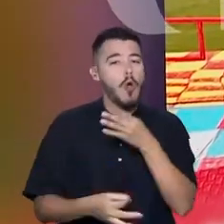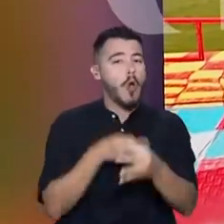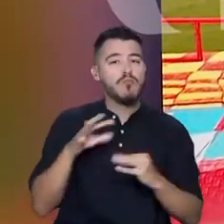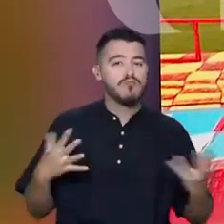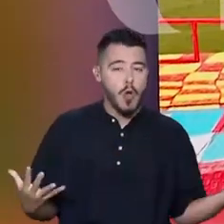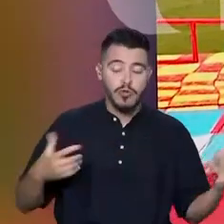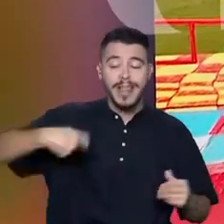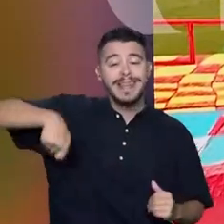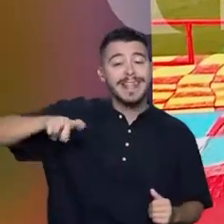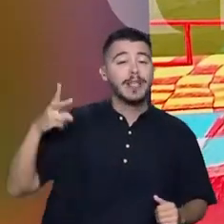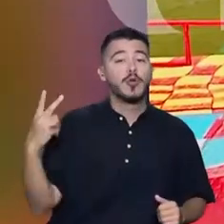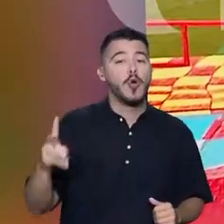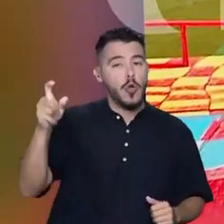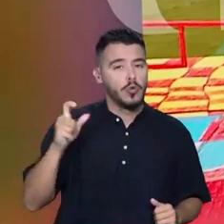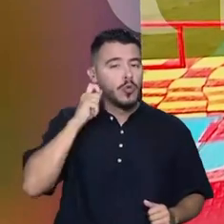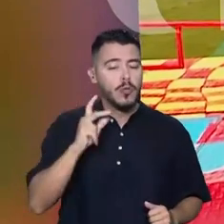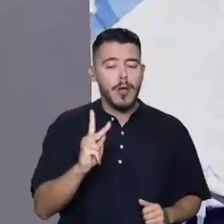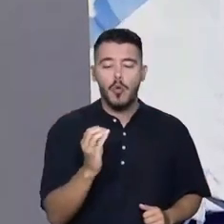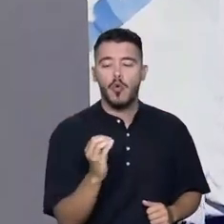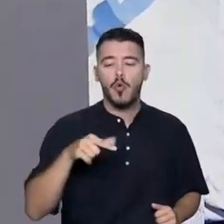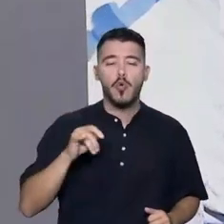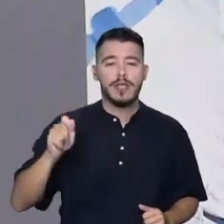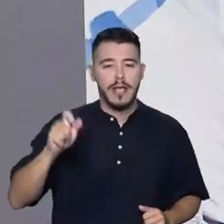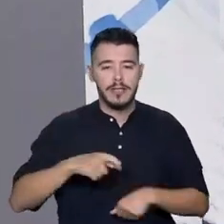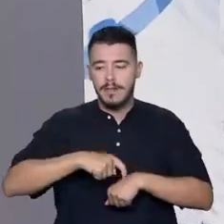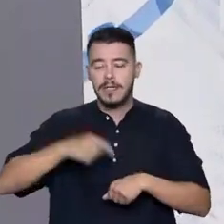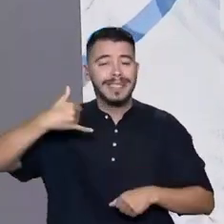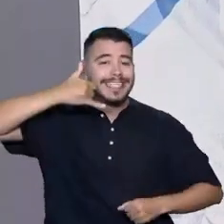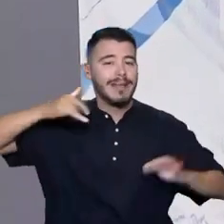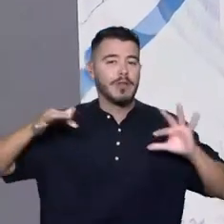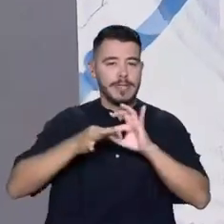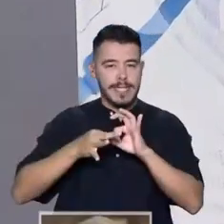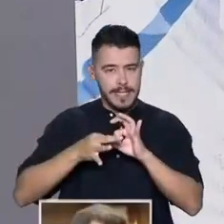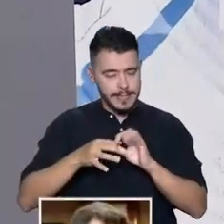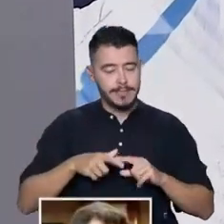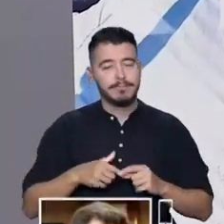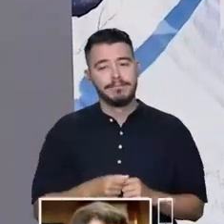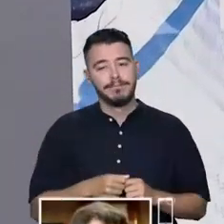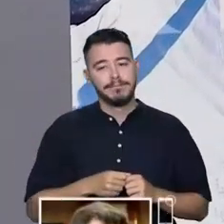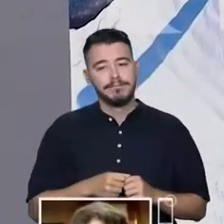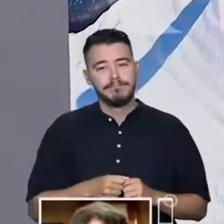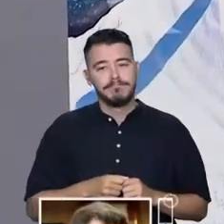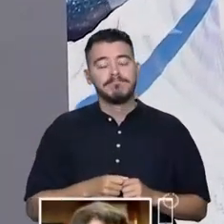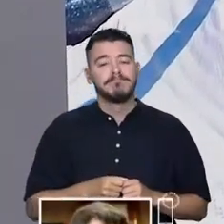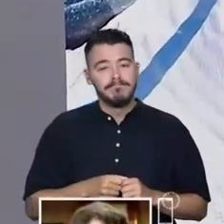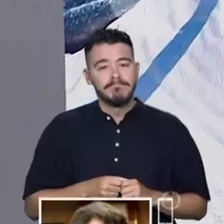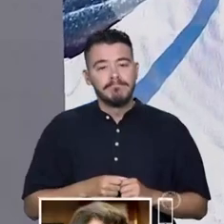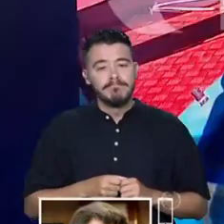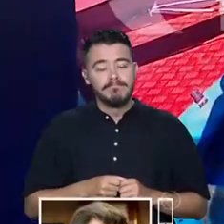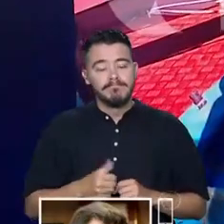του κυρίου Αλέξη Κούγια. Κύριε Κούγια, καλησπέρα σας. Καλησπέρα, καλή σεζόν. Καλή σεζόν. Κύριε Κούγια, είμαι σίγουρος